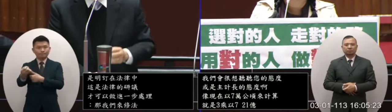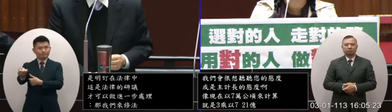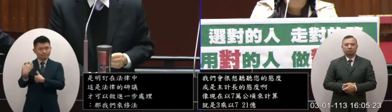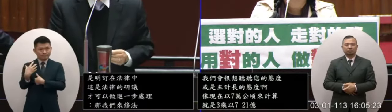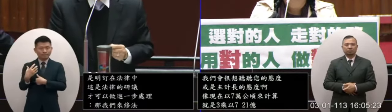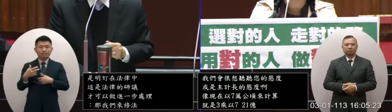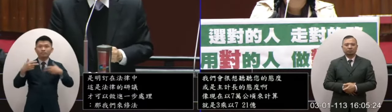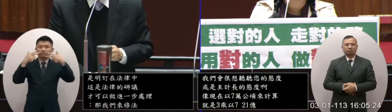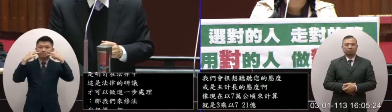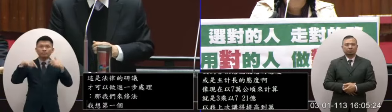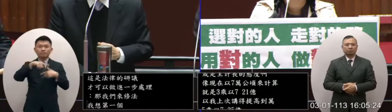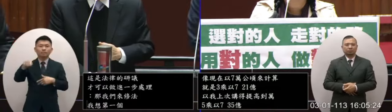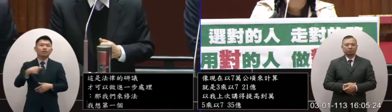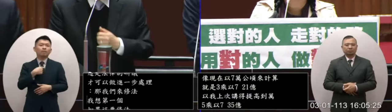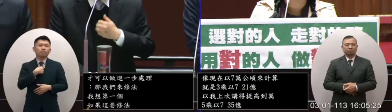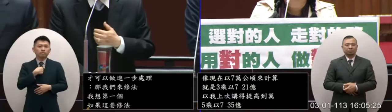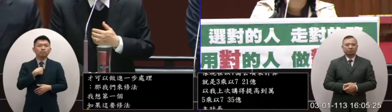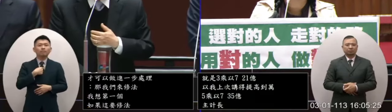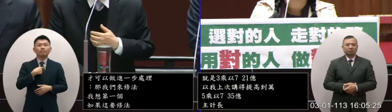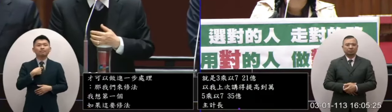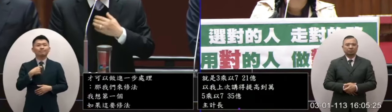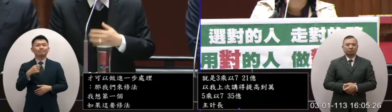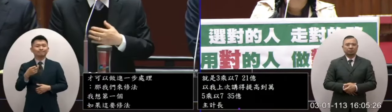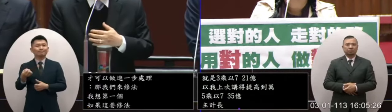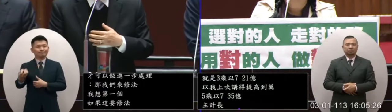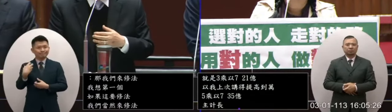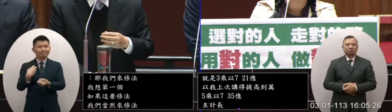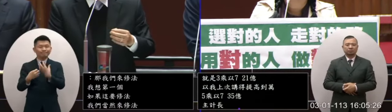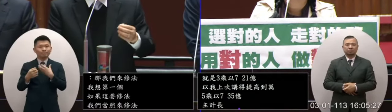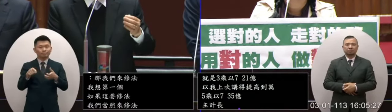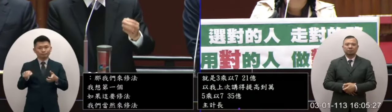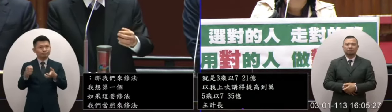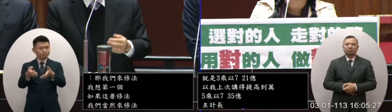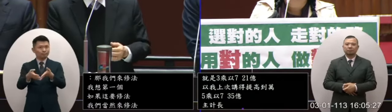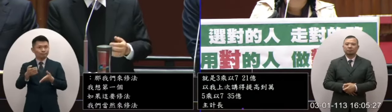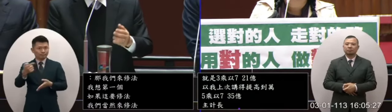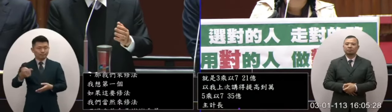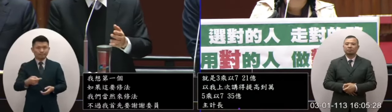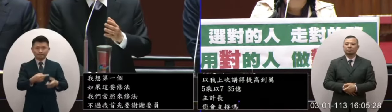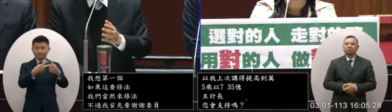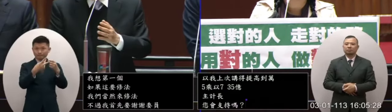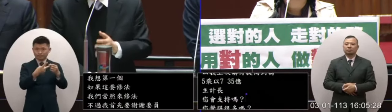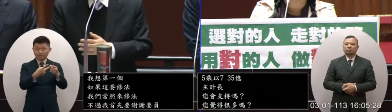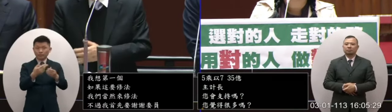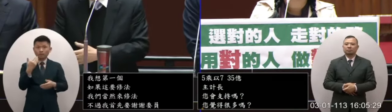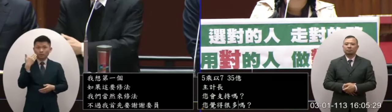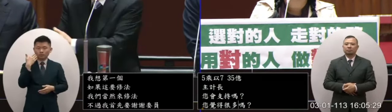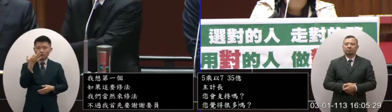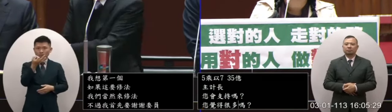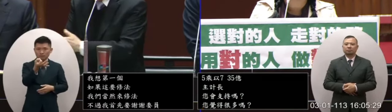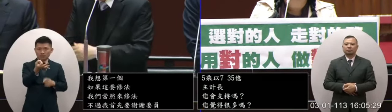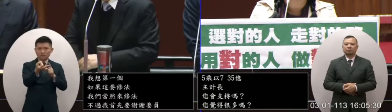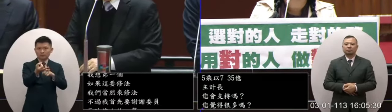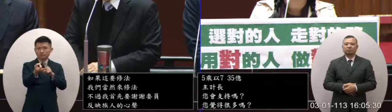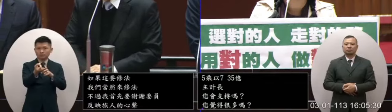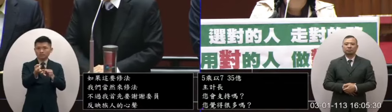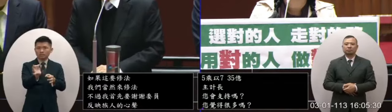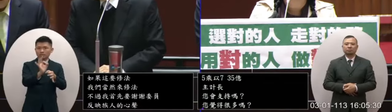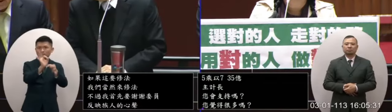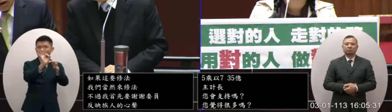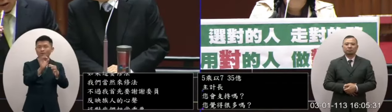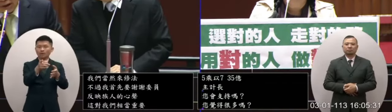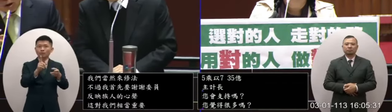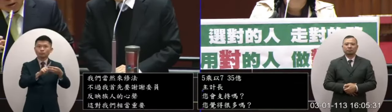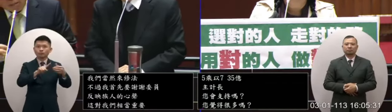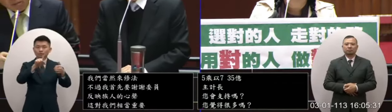了这个族人的心声哦，这对我们来说是相当的重要。那第二个呢，如果这个经费的部分的话，我请主计长